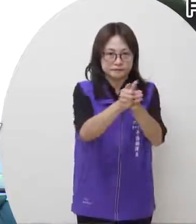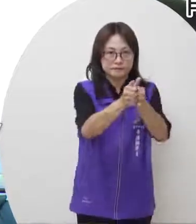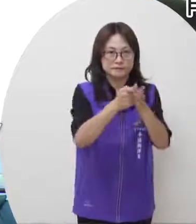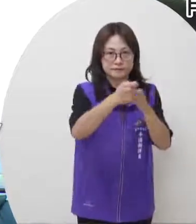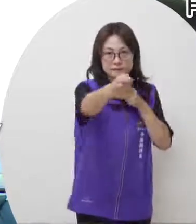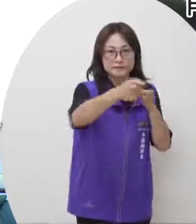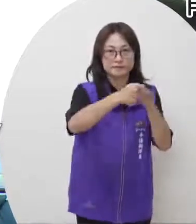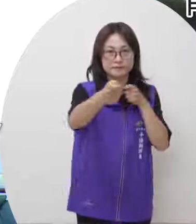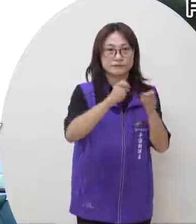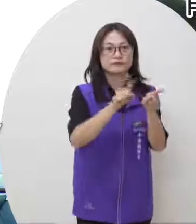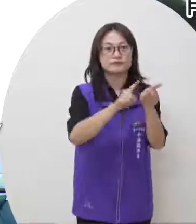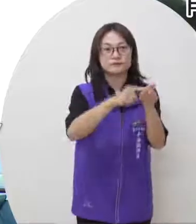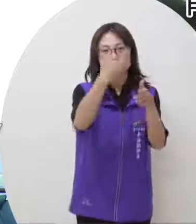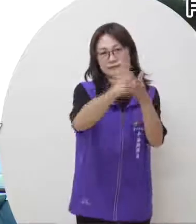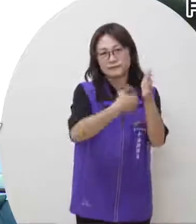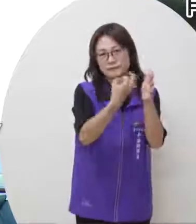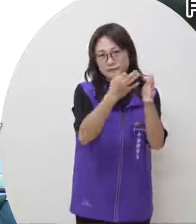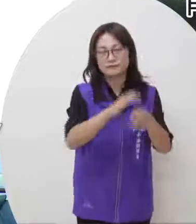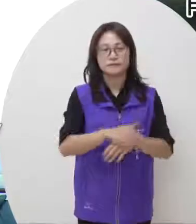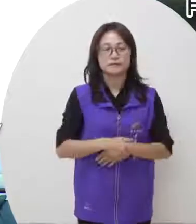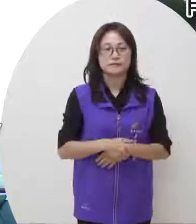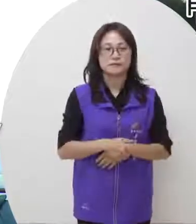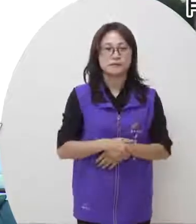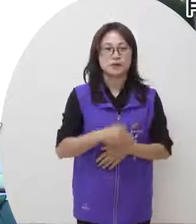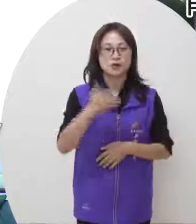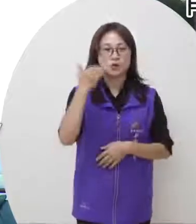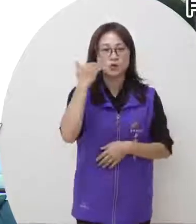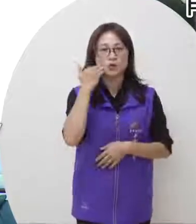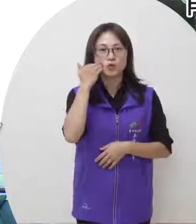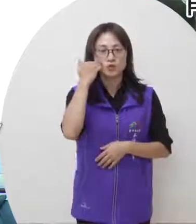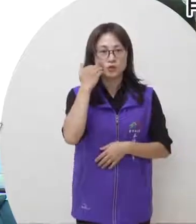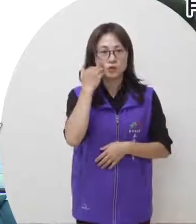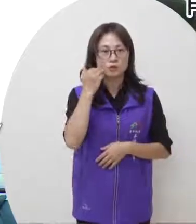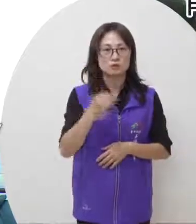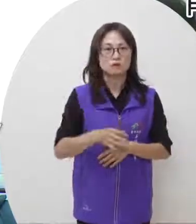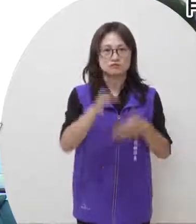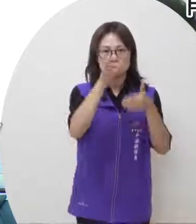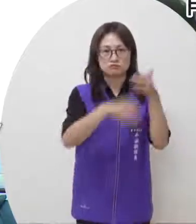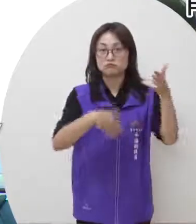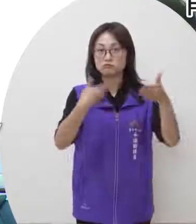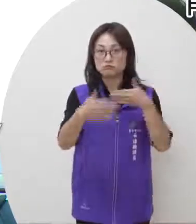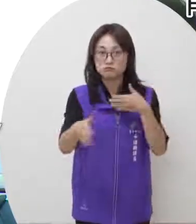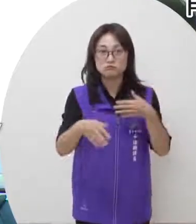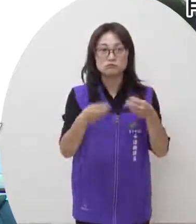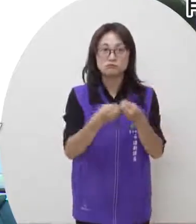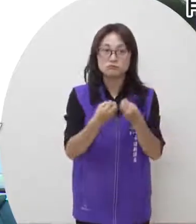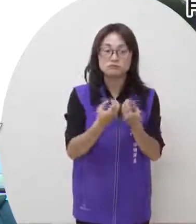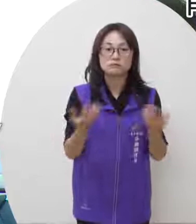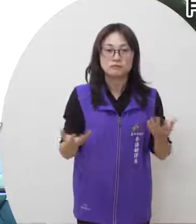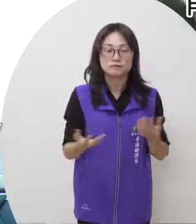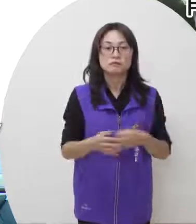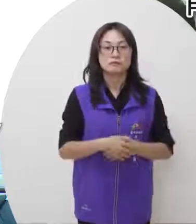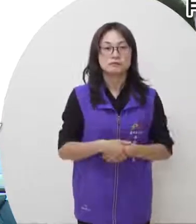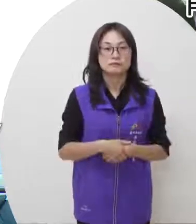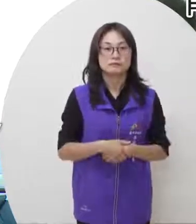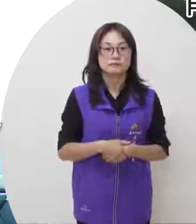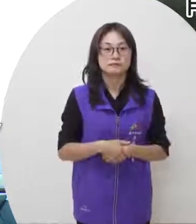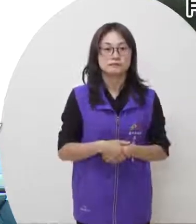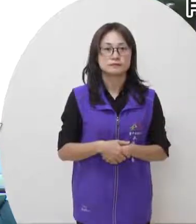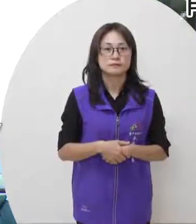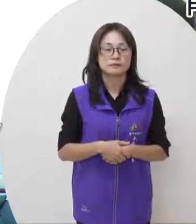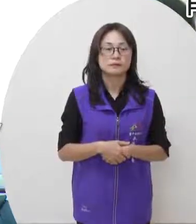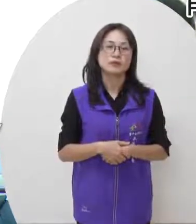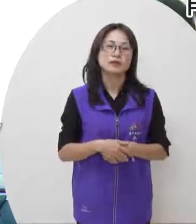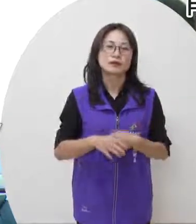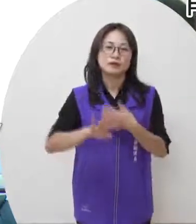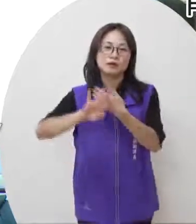励没有符合这些优惠的族群，其实他拿着电子票证来台中市搭公车，本来就会有